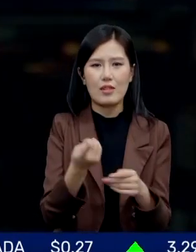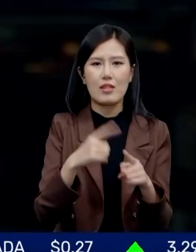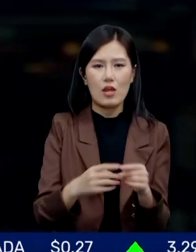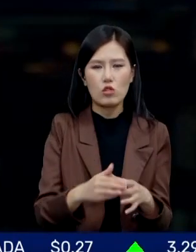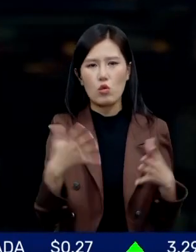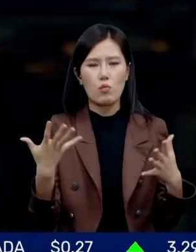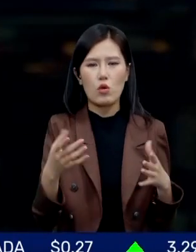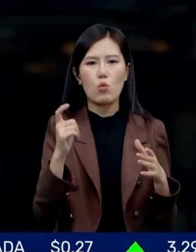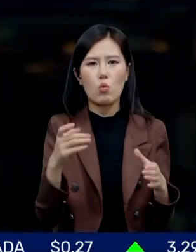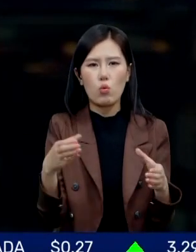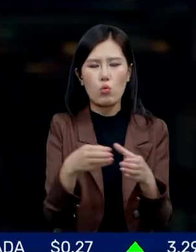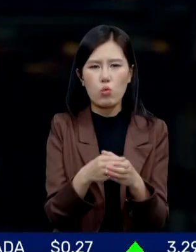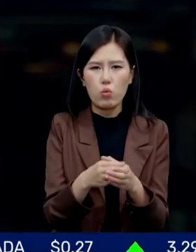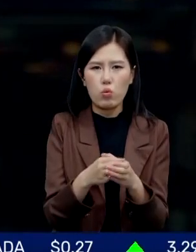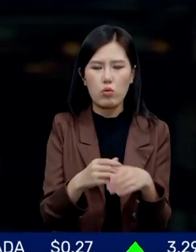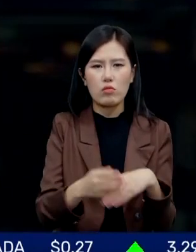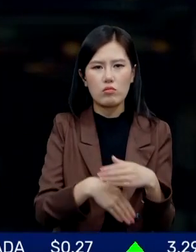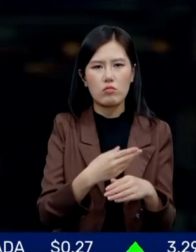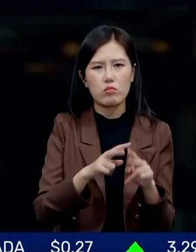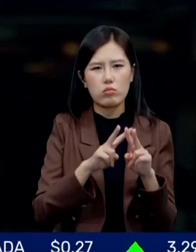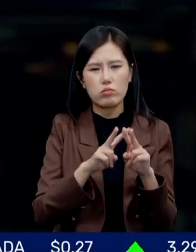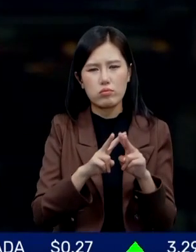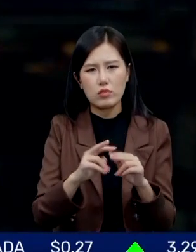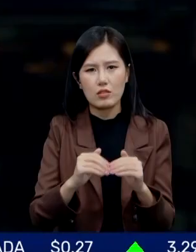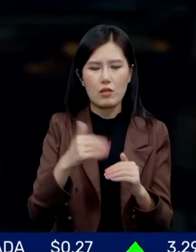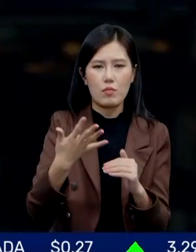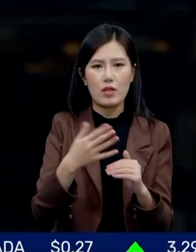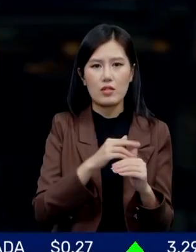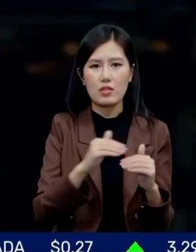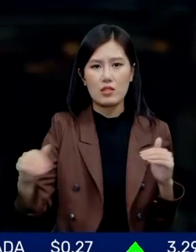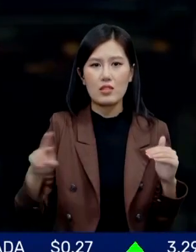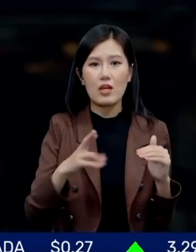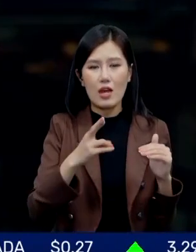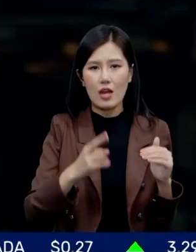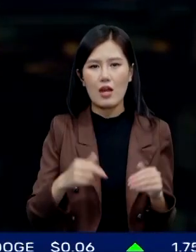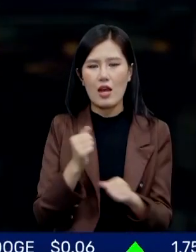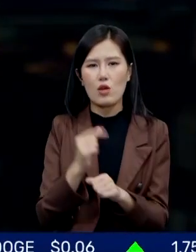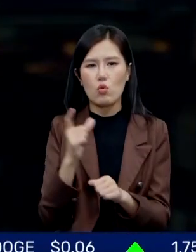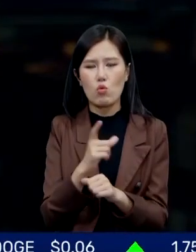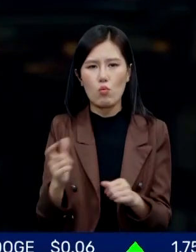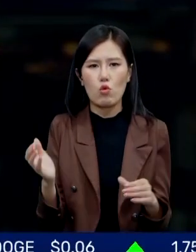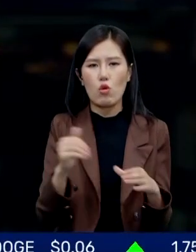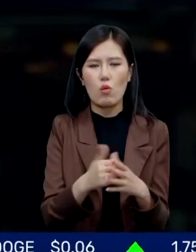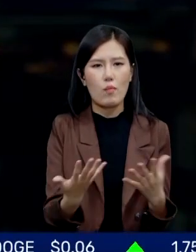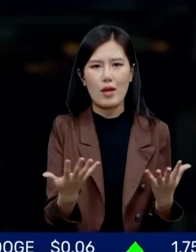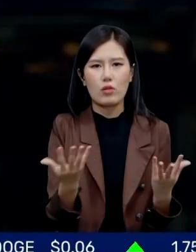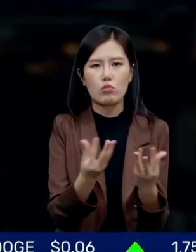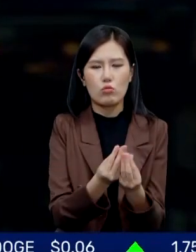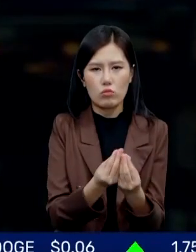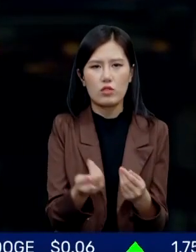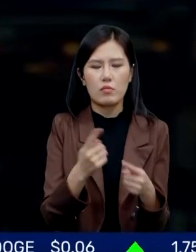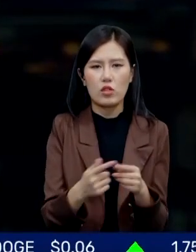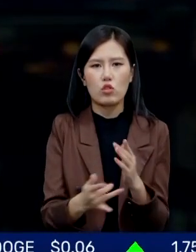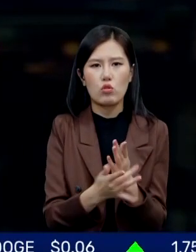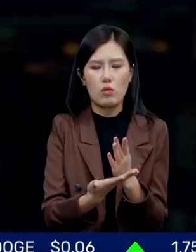чадахгүй яг нэг цаг дээр очиад гацчихад байгаа. Яг гол шалтгаан нь энэ хүний нөөц технологи асуудал байгаа бах. Тэгээд тодорхой хэмжээний менежмент асуудал